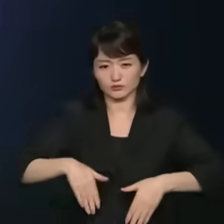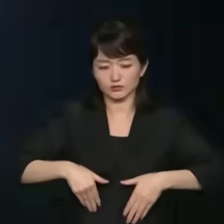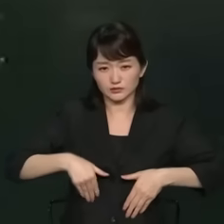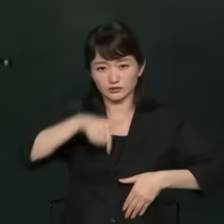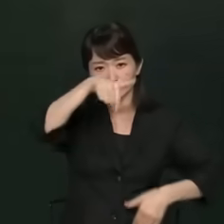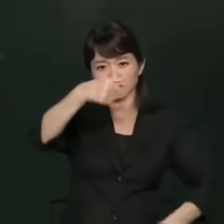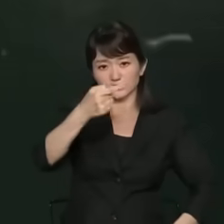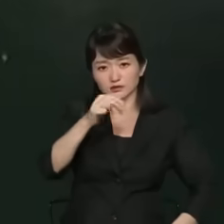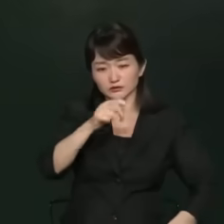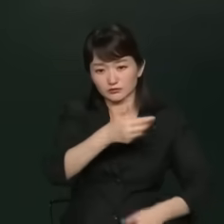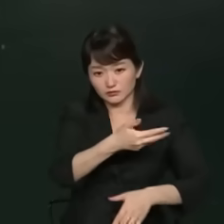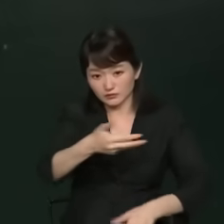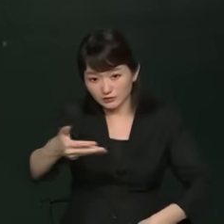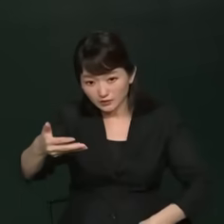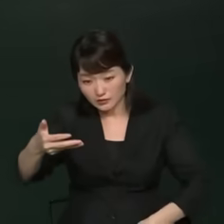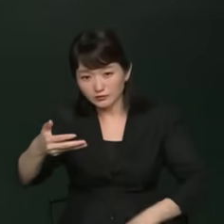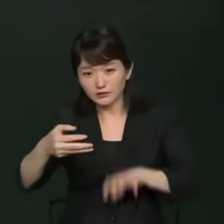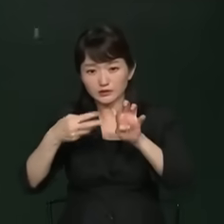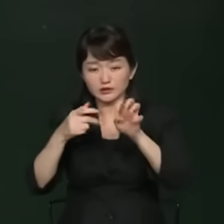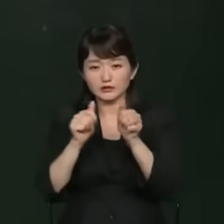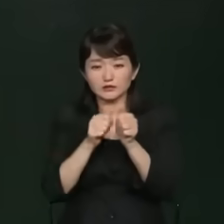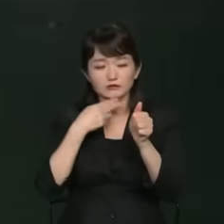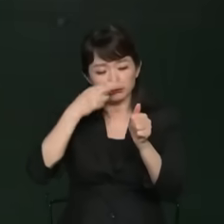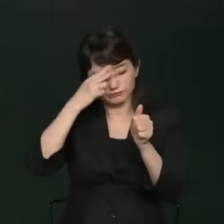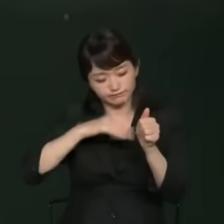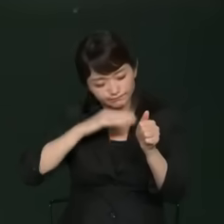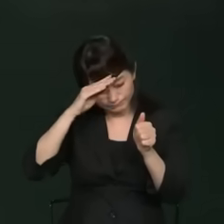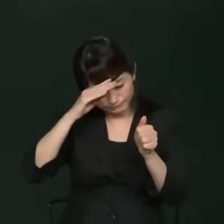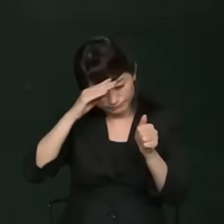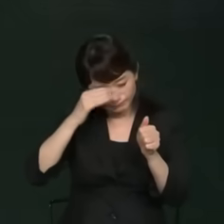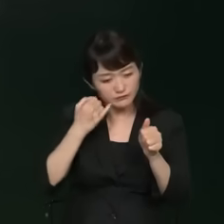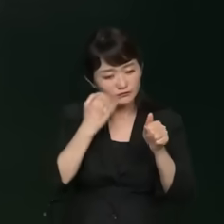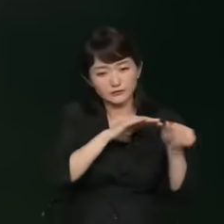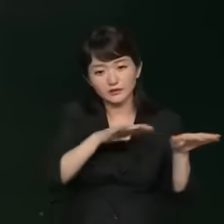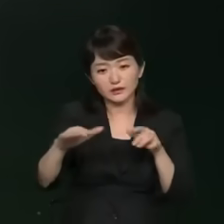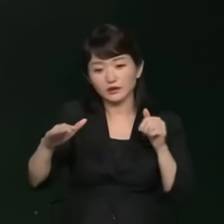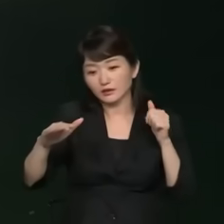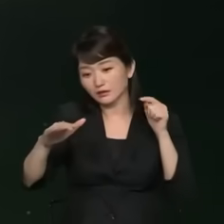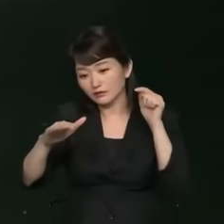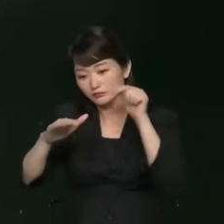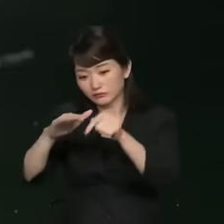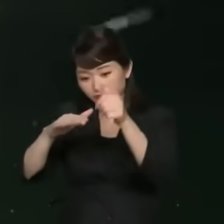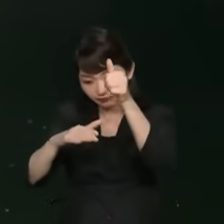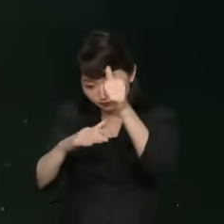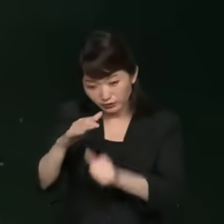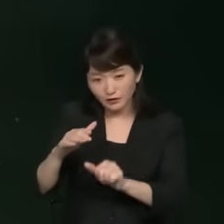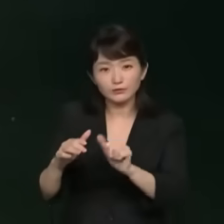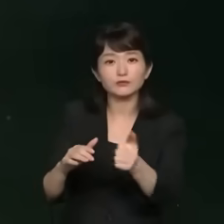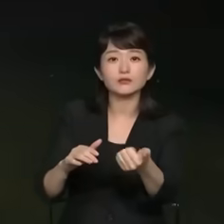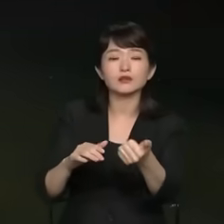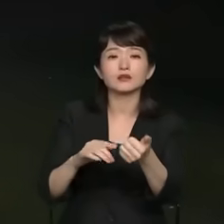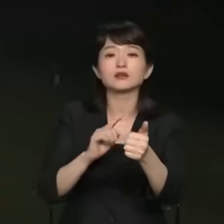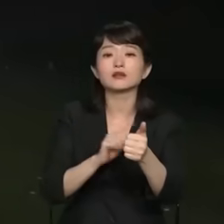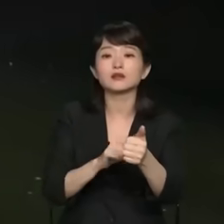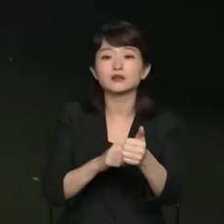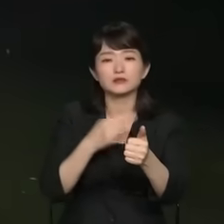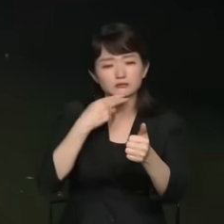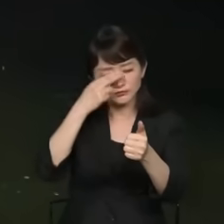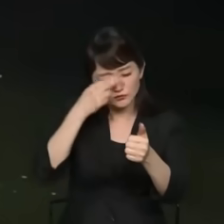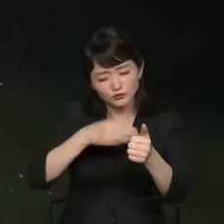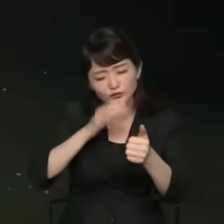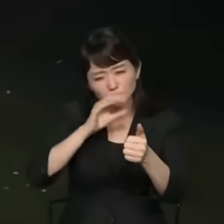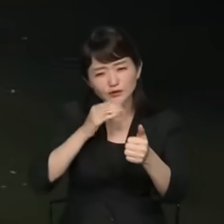금강변에서 40대 남성이 술에 취해 물속에 들어갔다 숨졌습니다. 경찰과 소방당국은 이 남성이 음주